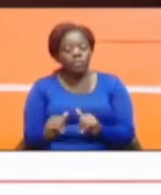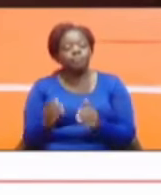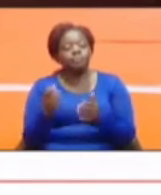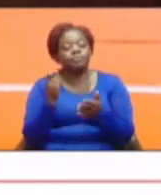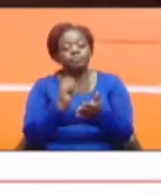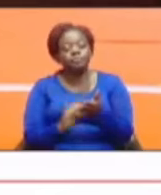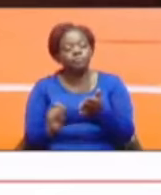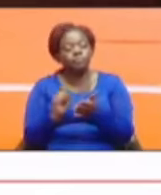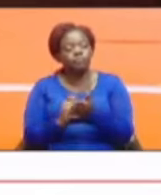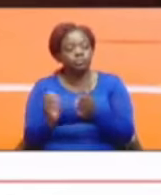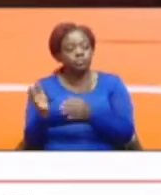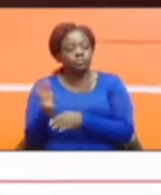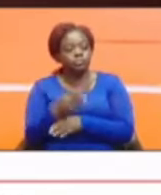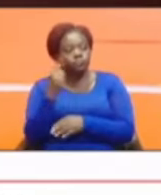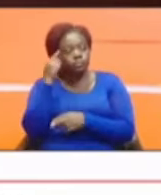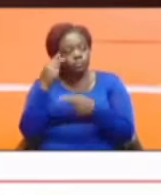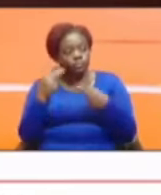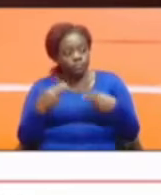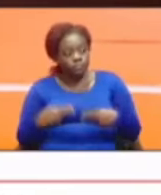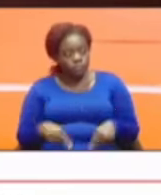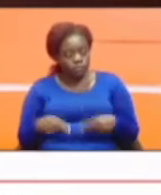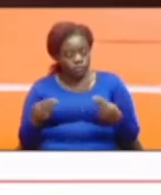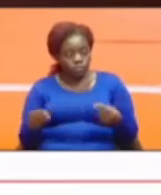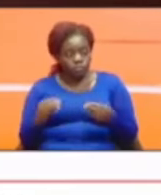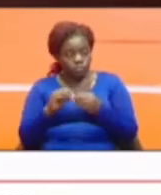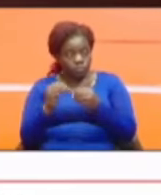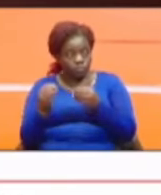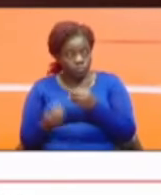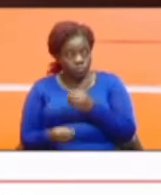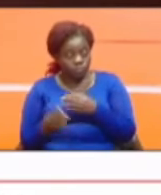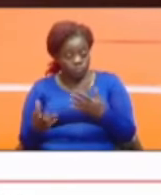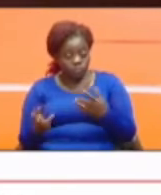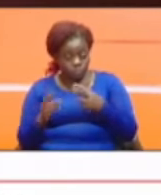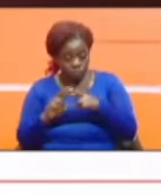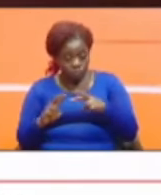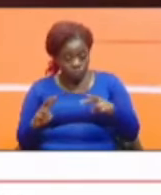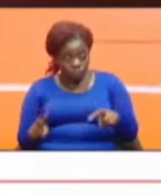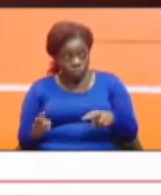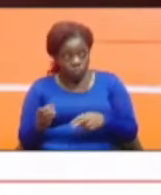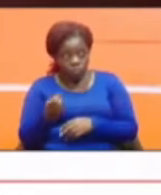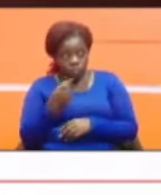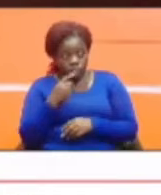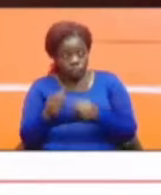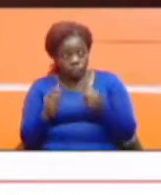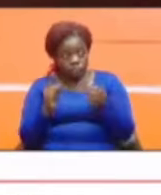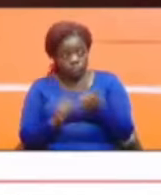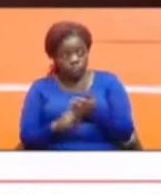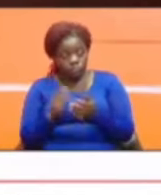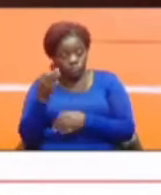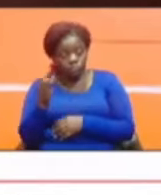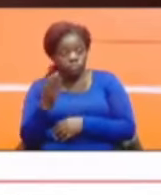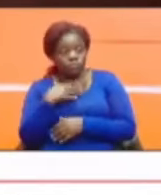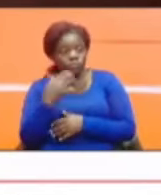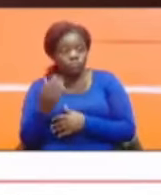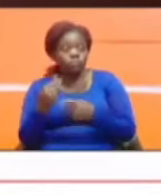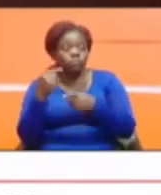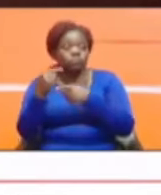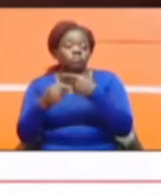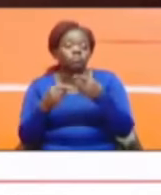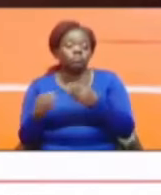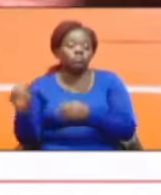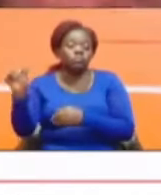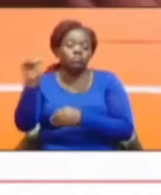secretary owa minisitule y'ebyobulamu nti omwana oyo bagenda kwekenneenya obujjanjabi bwafunye bwe kiba kyetaagisa